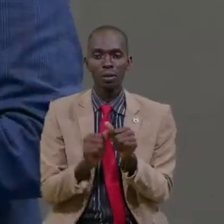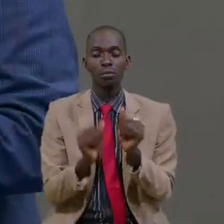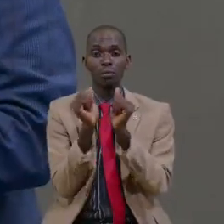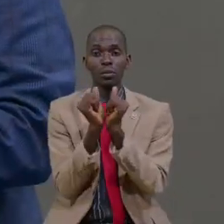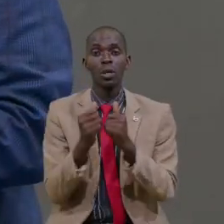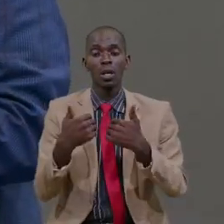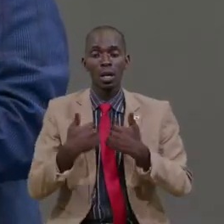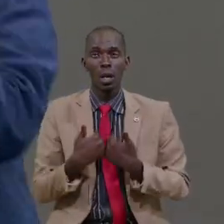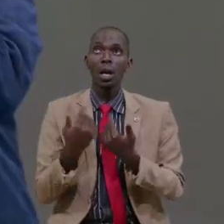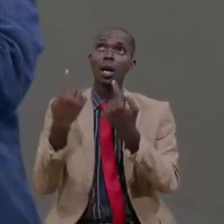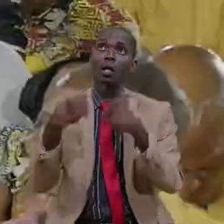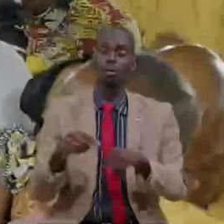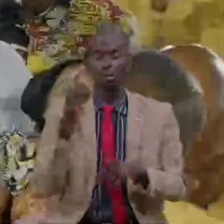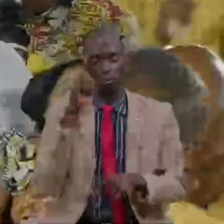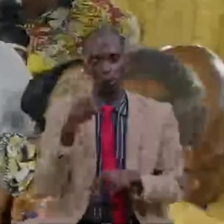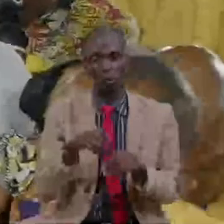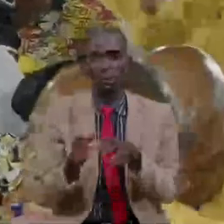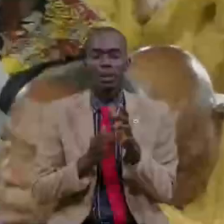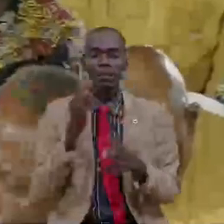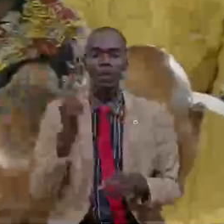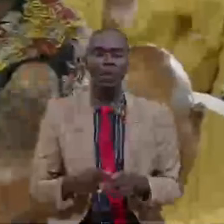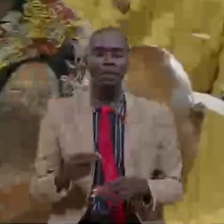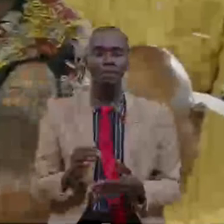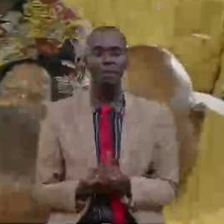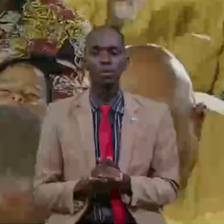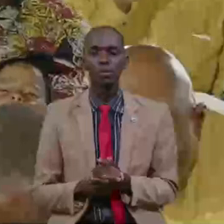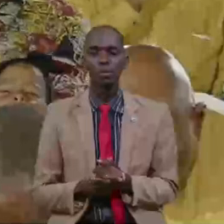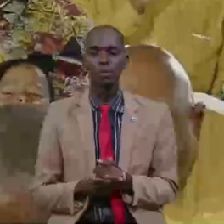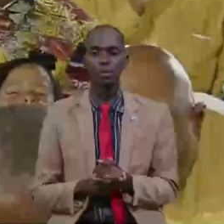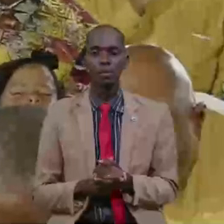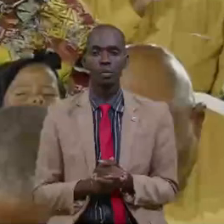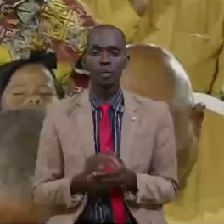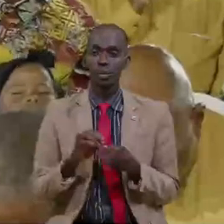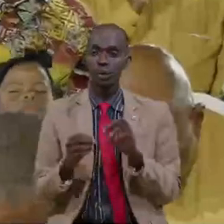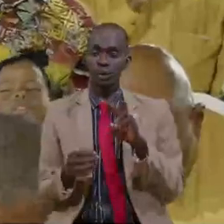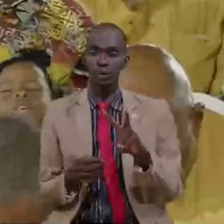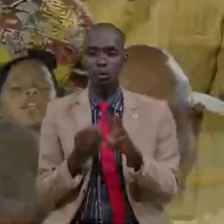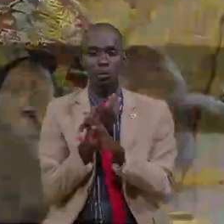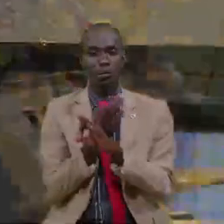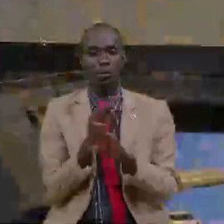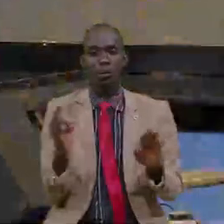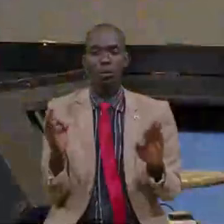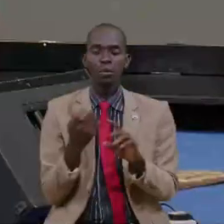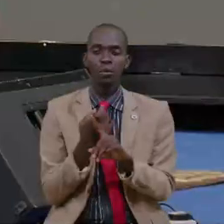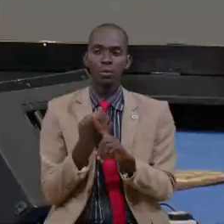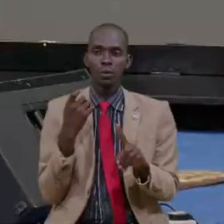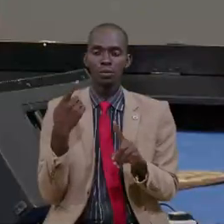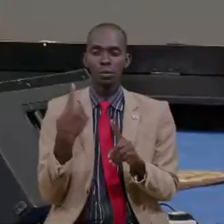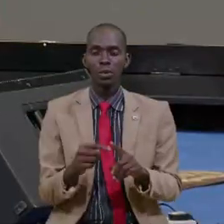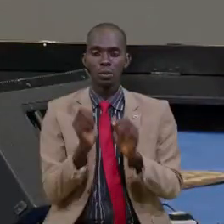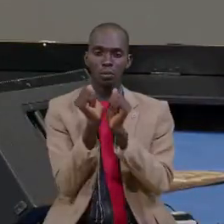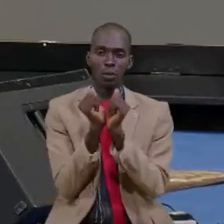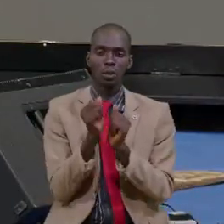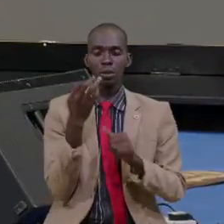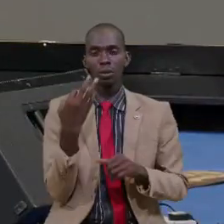tous les liens sont brisés au nom de Jésus. Deuxième point, donc, la libération de la servitude,